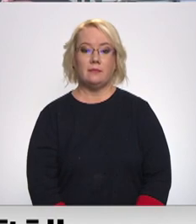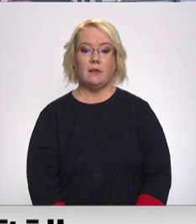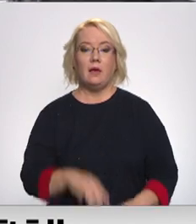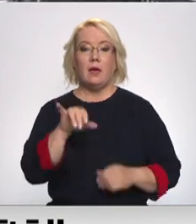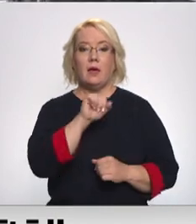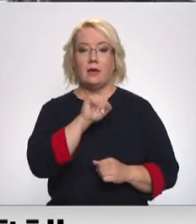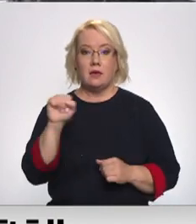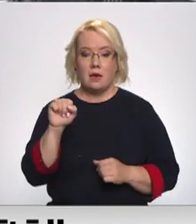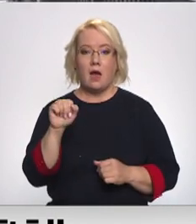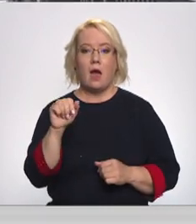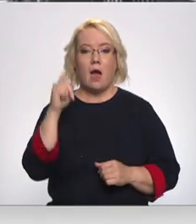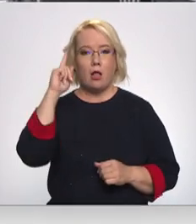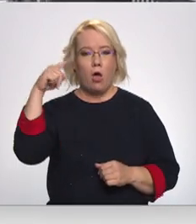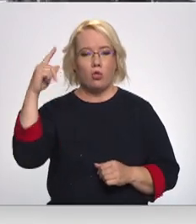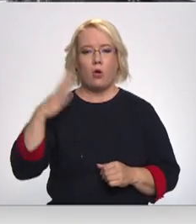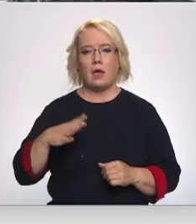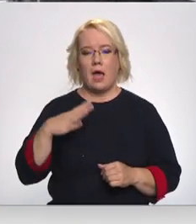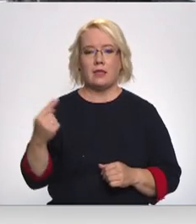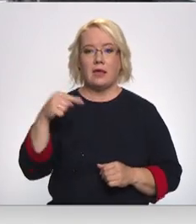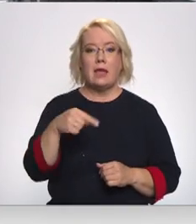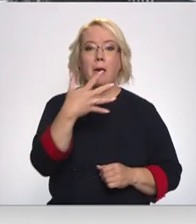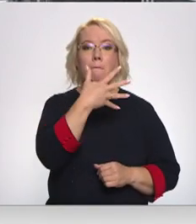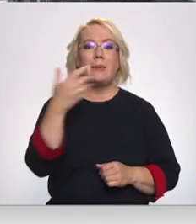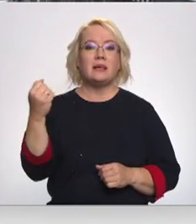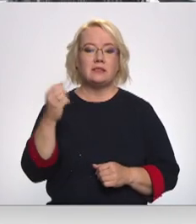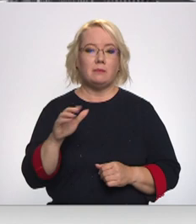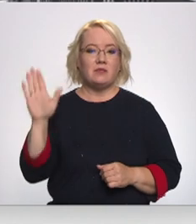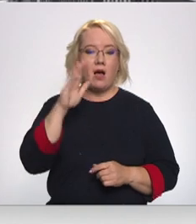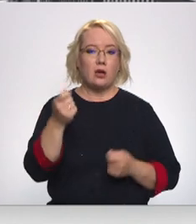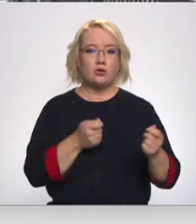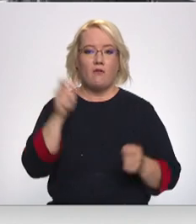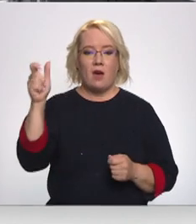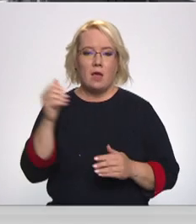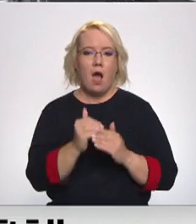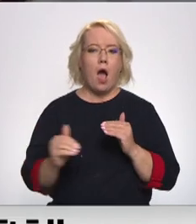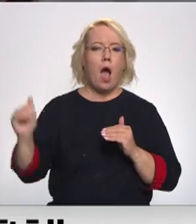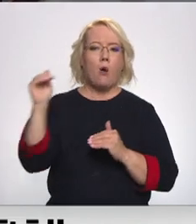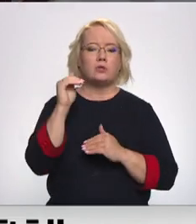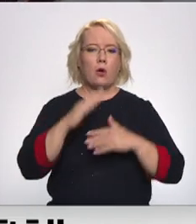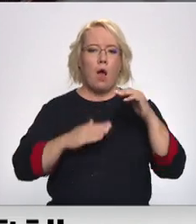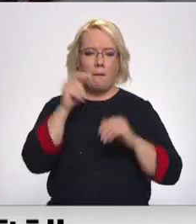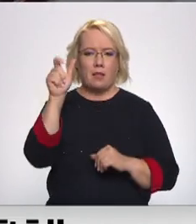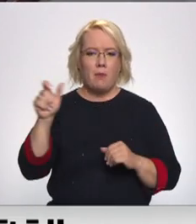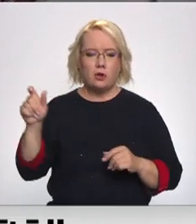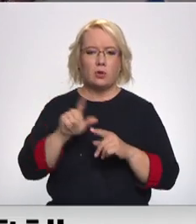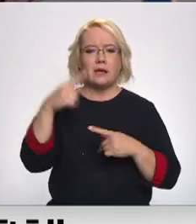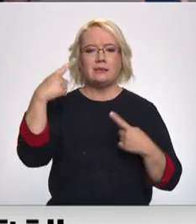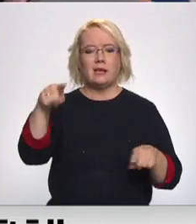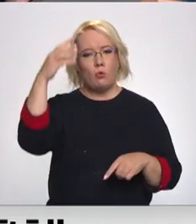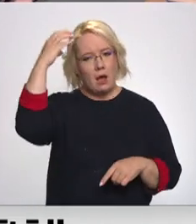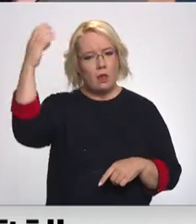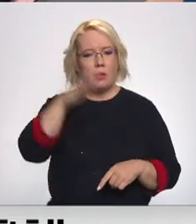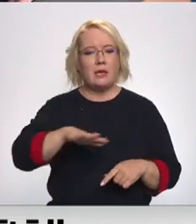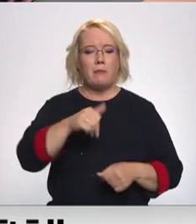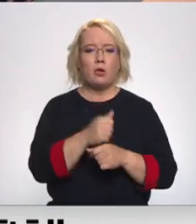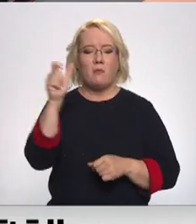Jā, Laura, Londona gada ierodamies 500 valstu vadītāju, augstāko amatpersonu, citu karalisko ģimeņu pārstāvu. Tātad tiešām šis